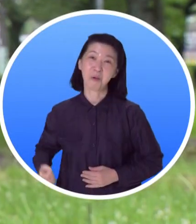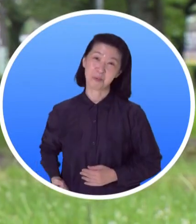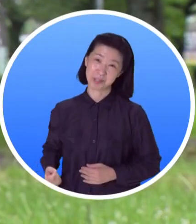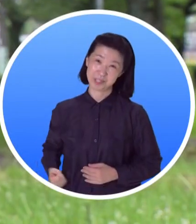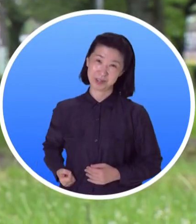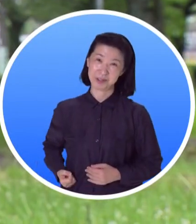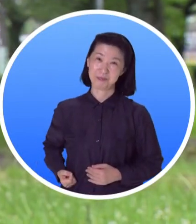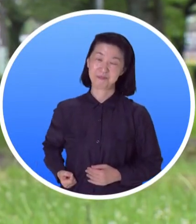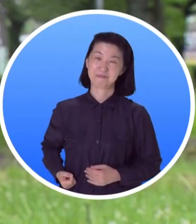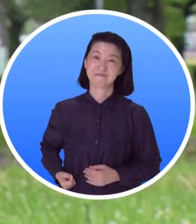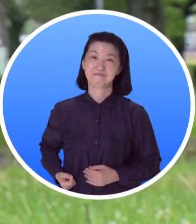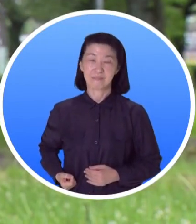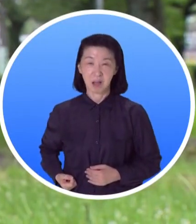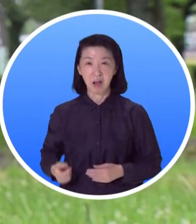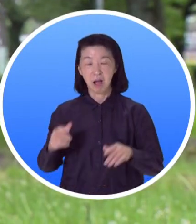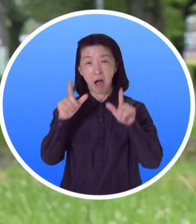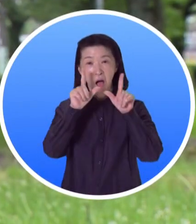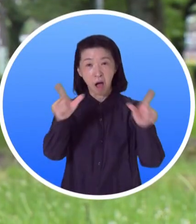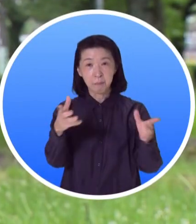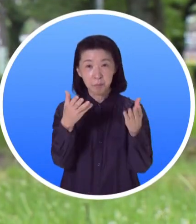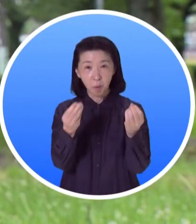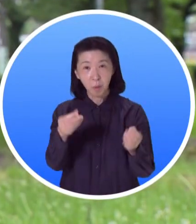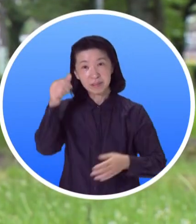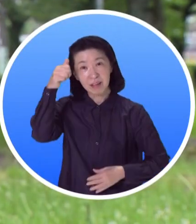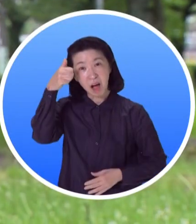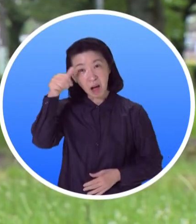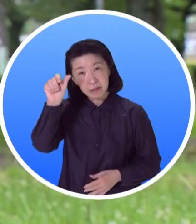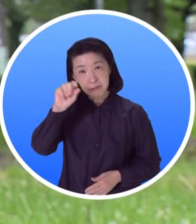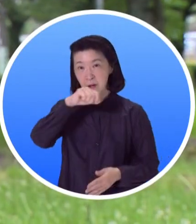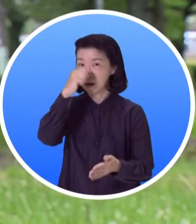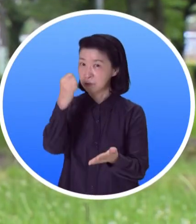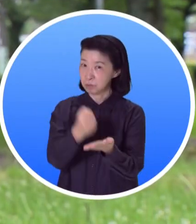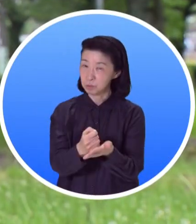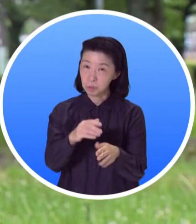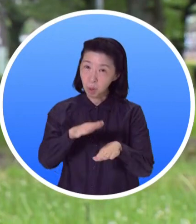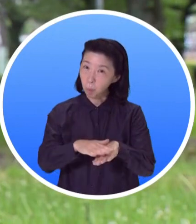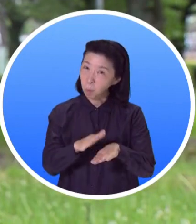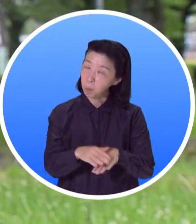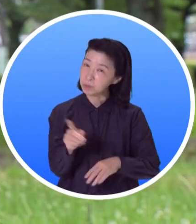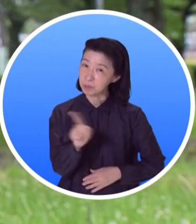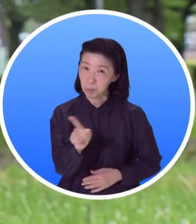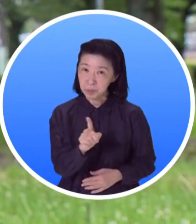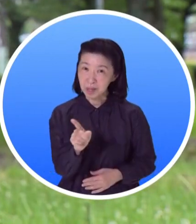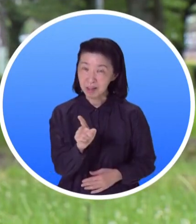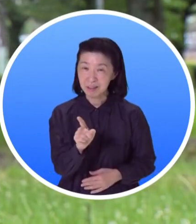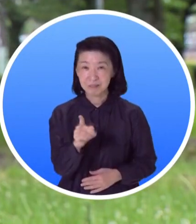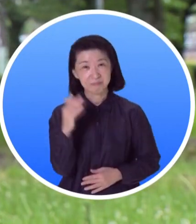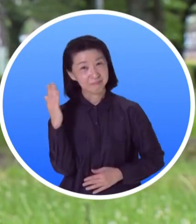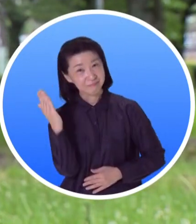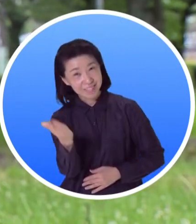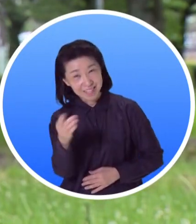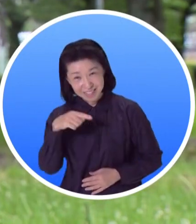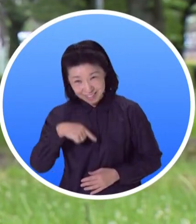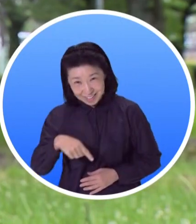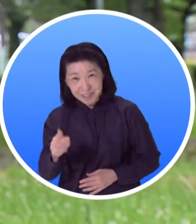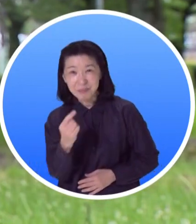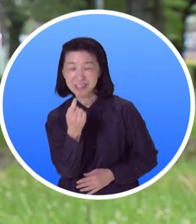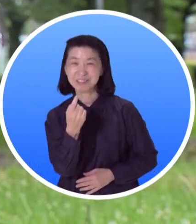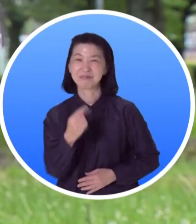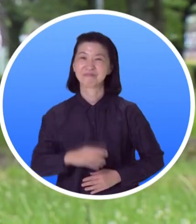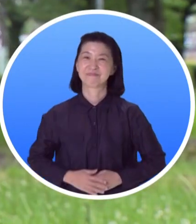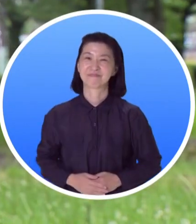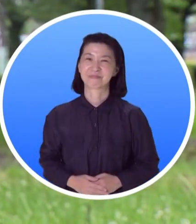そういえば発表されたアイデアってどんな風に実現していくんだろう。ちょっと話を聞きに行ってみよう。